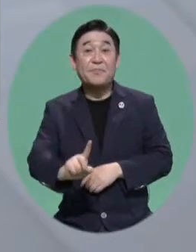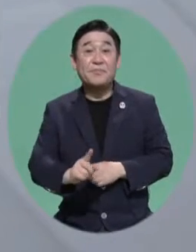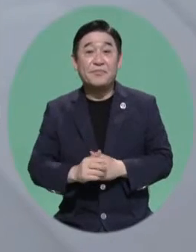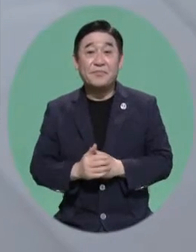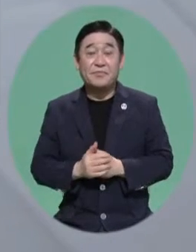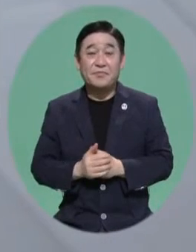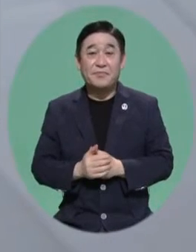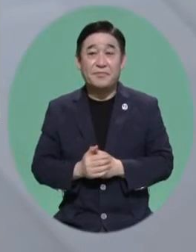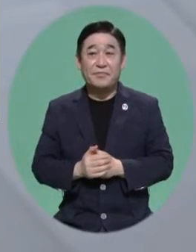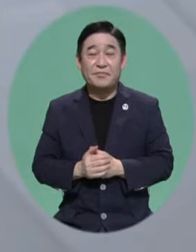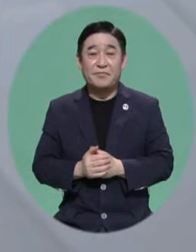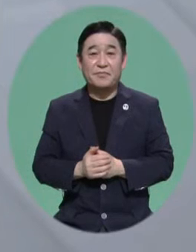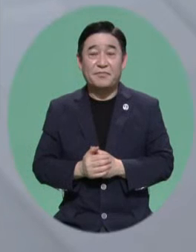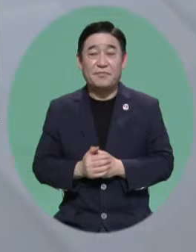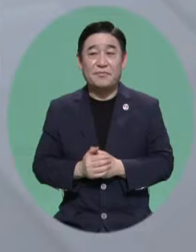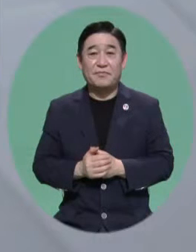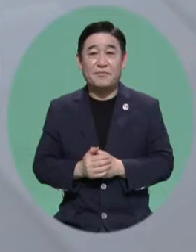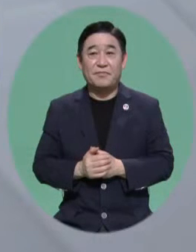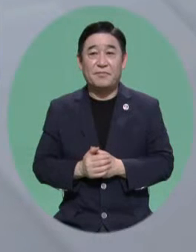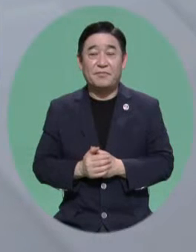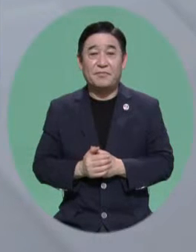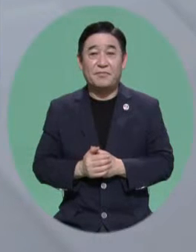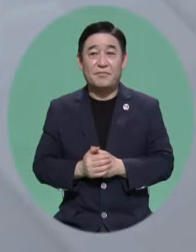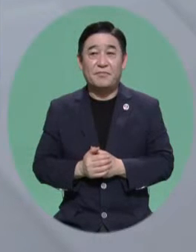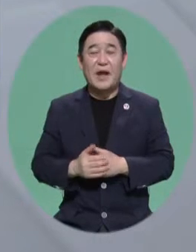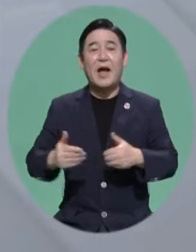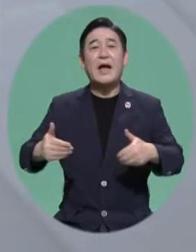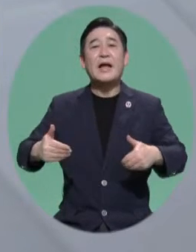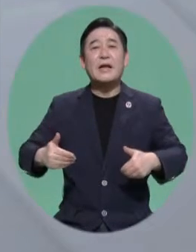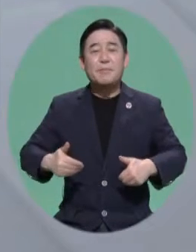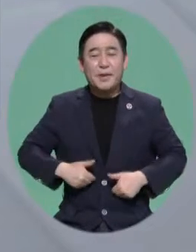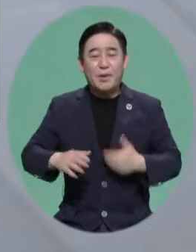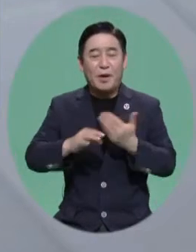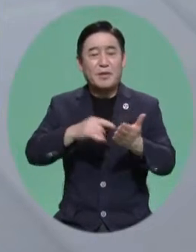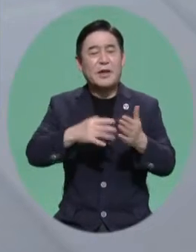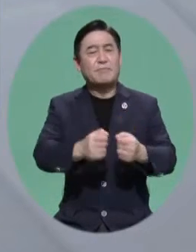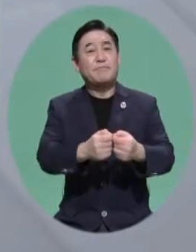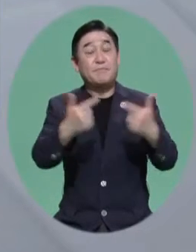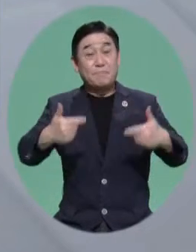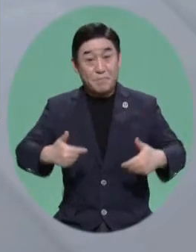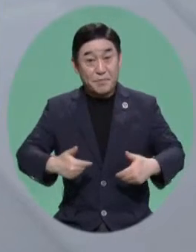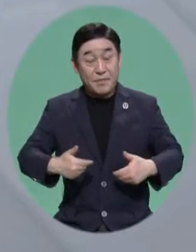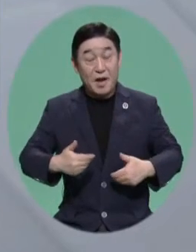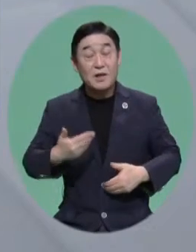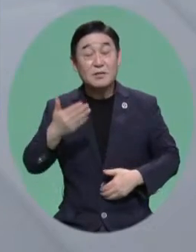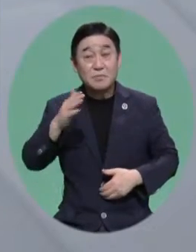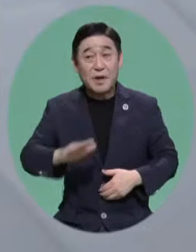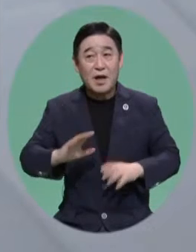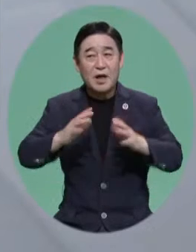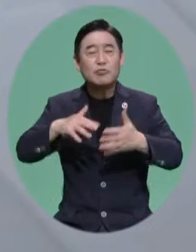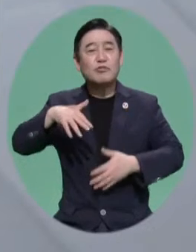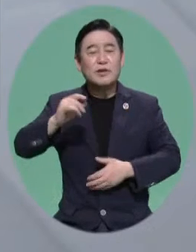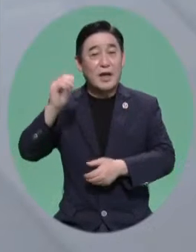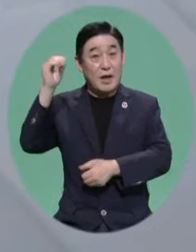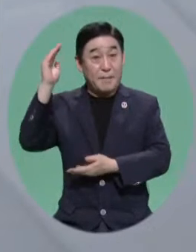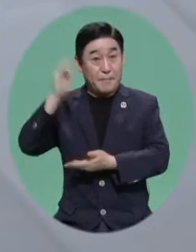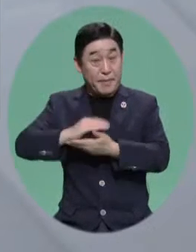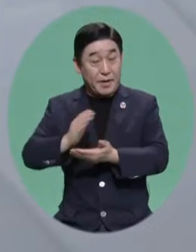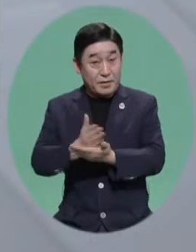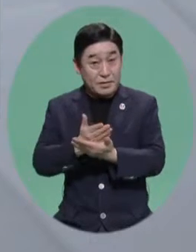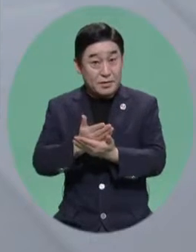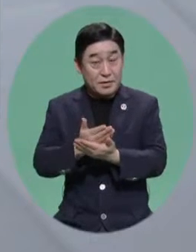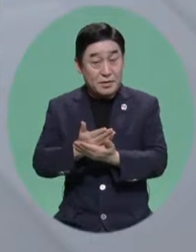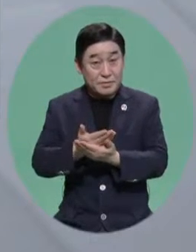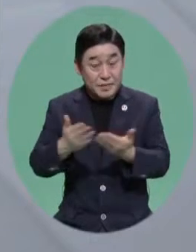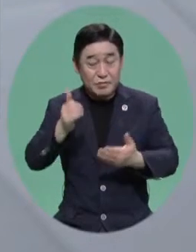어떻게 생각하세요 필요하면 증세도 해야 되겠습니다만 은 또 구체화 행동할 수 있습니다마는